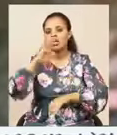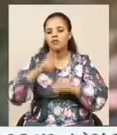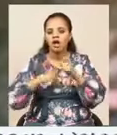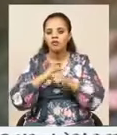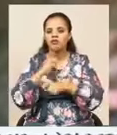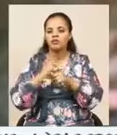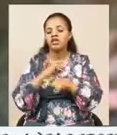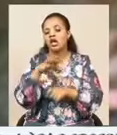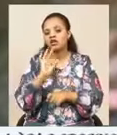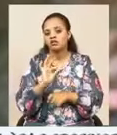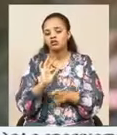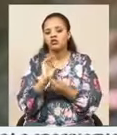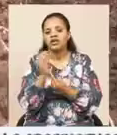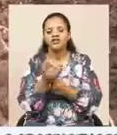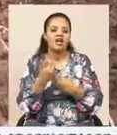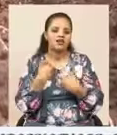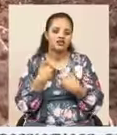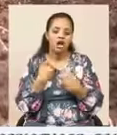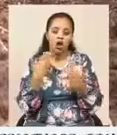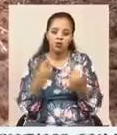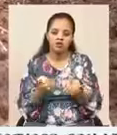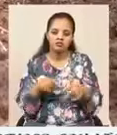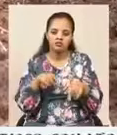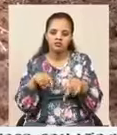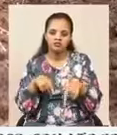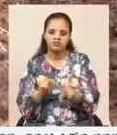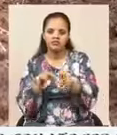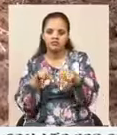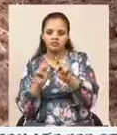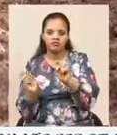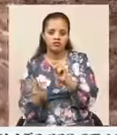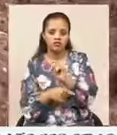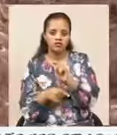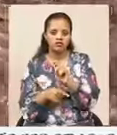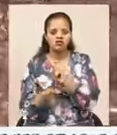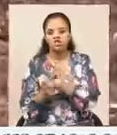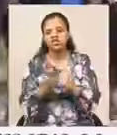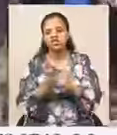እያገኘን ያለበት ሁኔታ ነው ያለው። አሁንም ታርሶ ቀጣይ ልዘራ ዝግጅት ላይ ነው ያለነው።